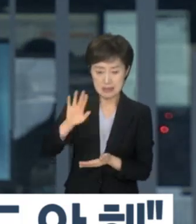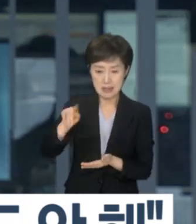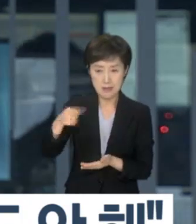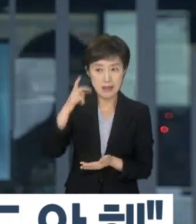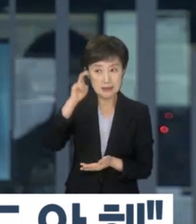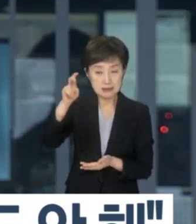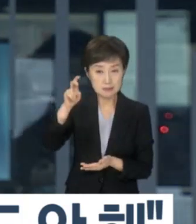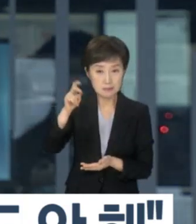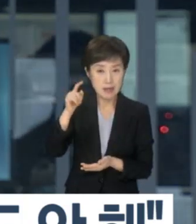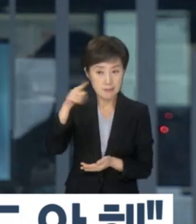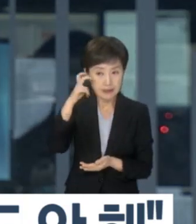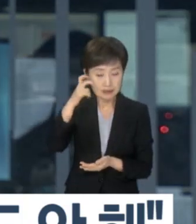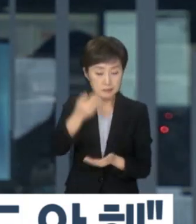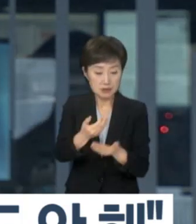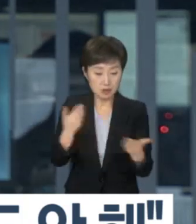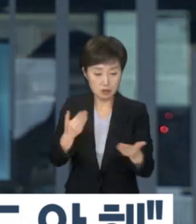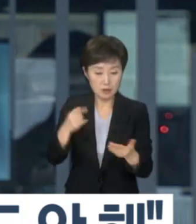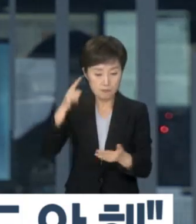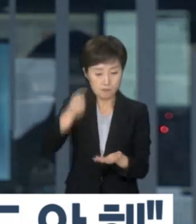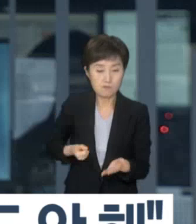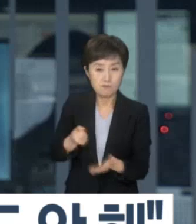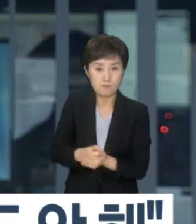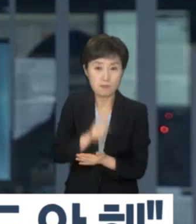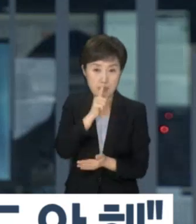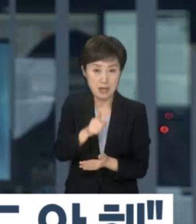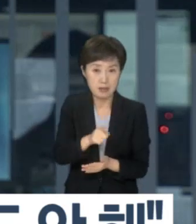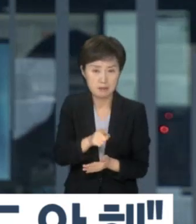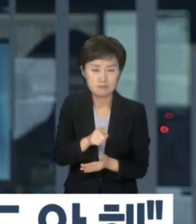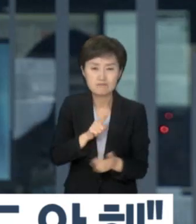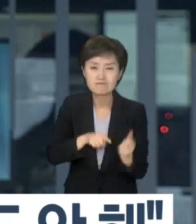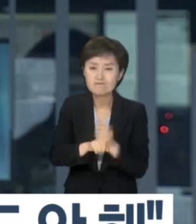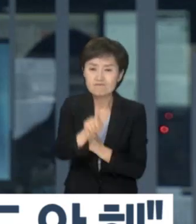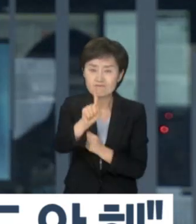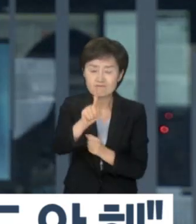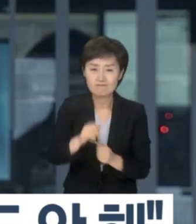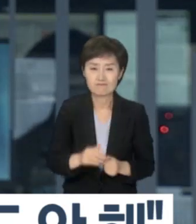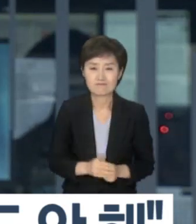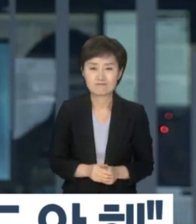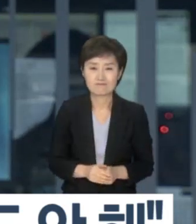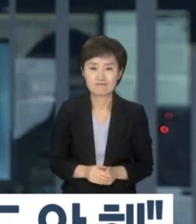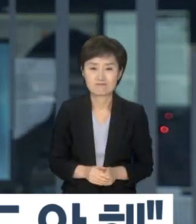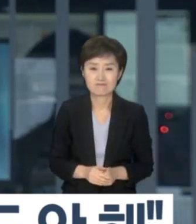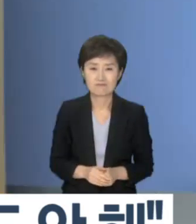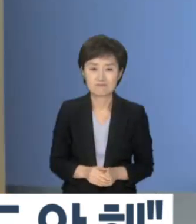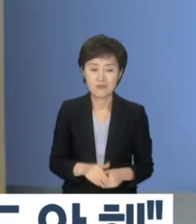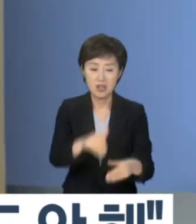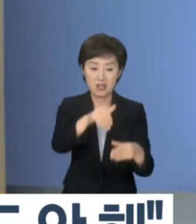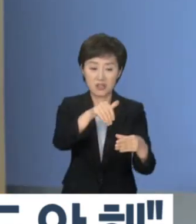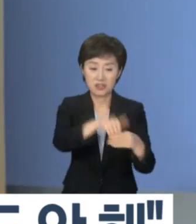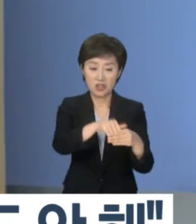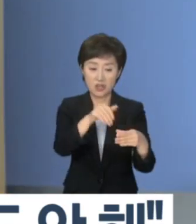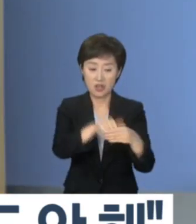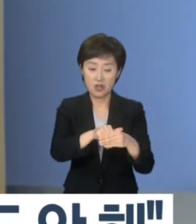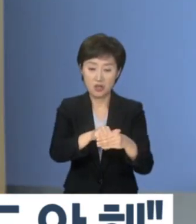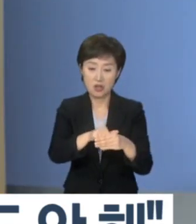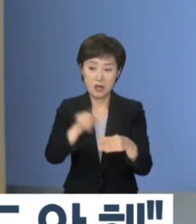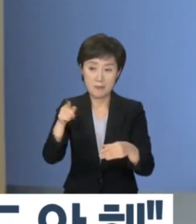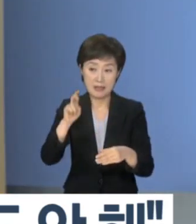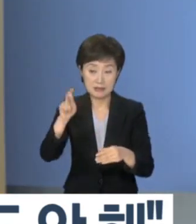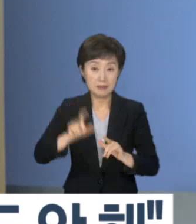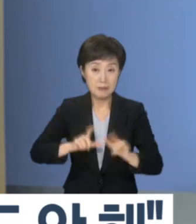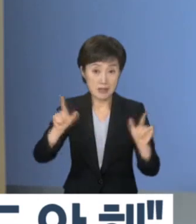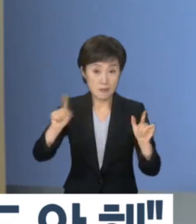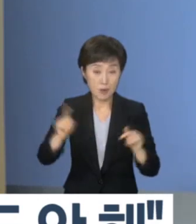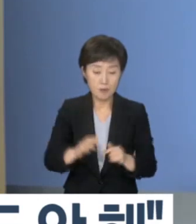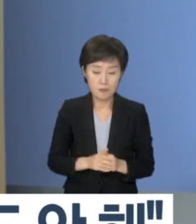이야기가 나왔더라고요. 네. 그 속내 어떻게 예상을 하시는지 질문 드려보겠습니다. 한계선 120일이라고 하는 것은 이제 예비 후보